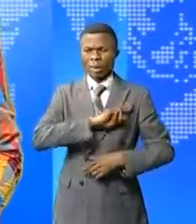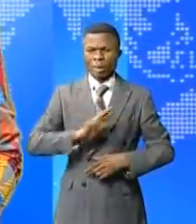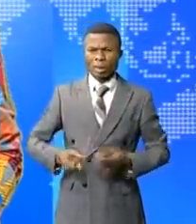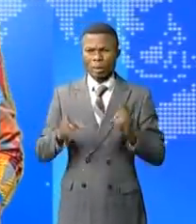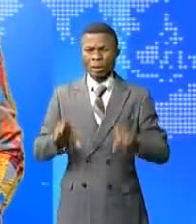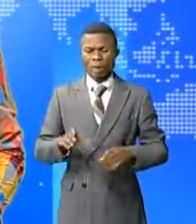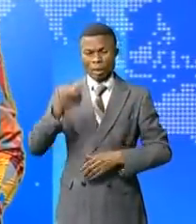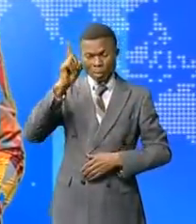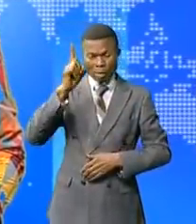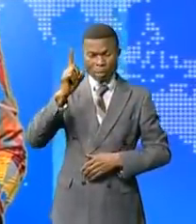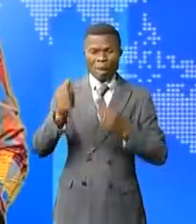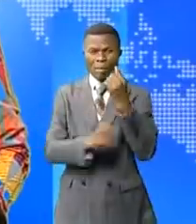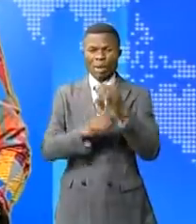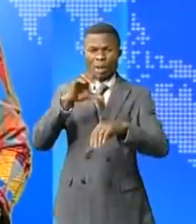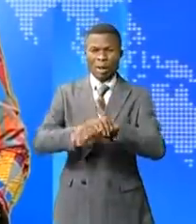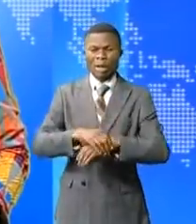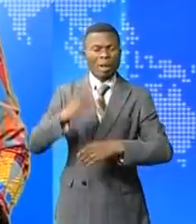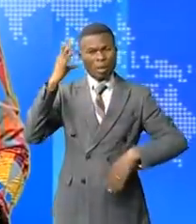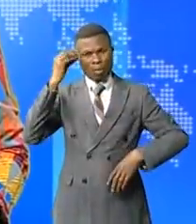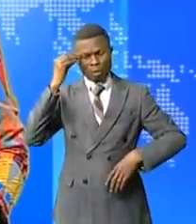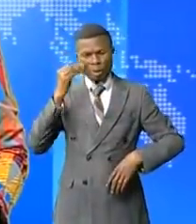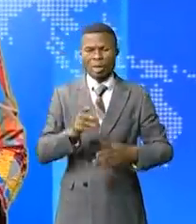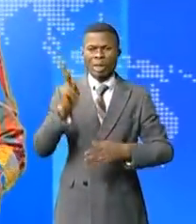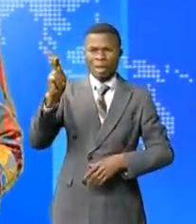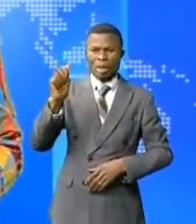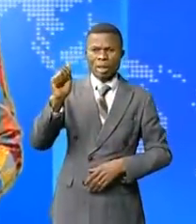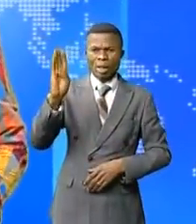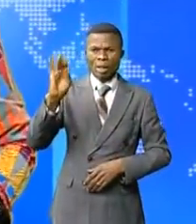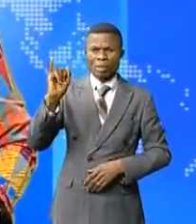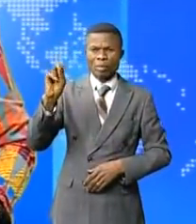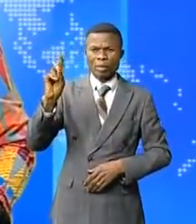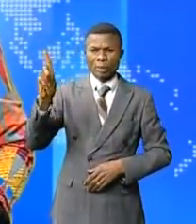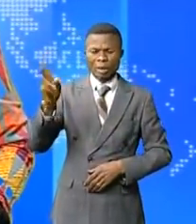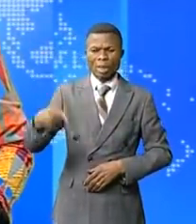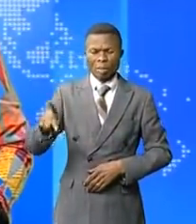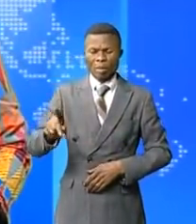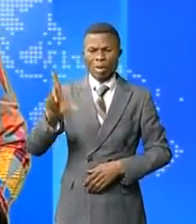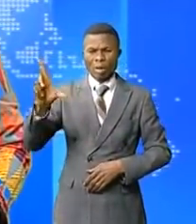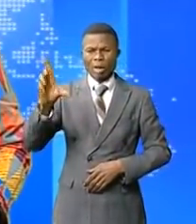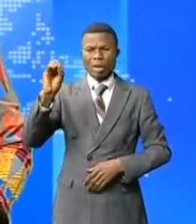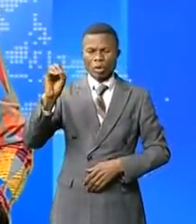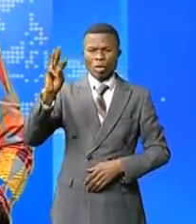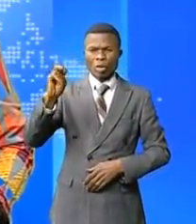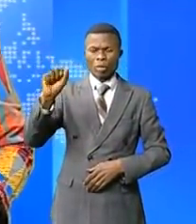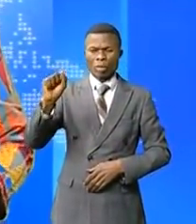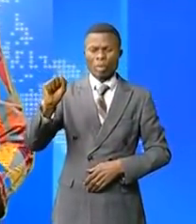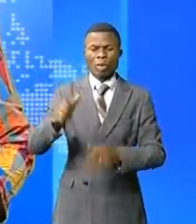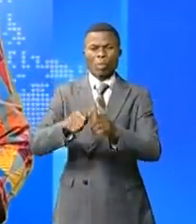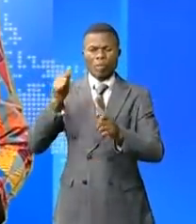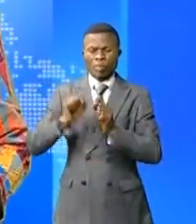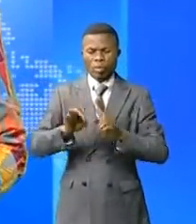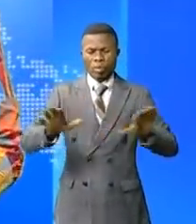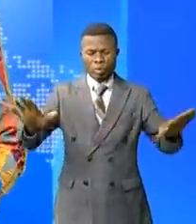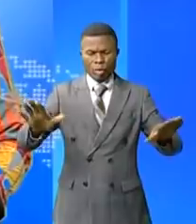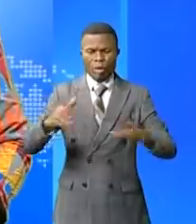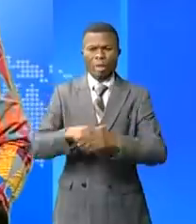Le premier cas était détecté à Cabinda il y a peu, dans la province de Lomami, pour éviter la propagation